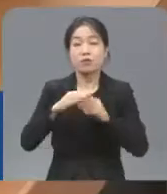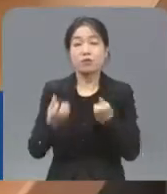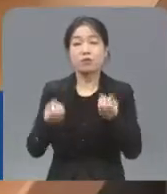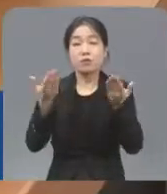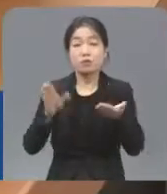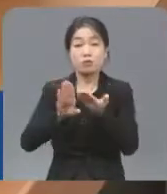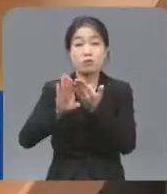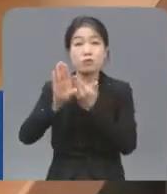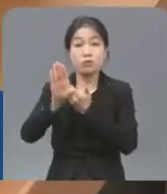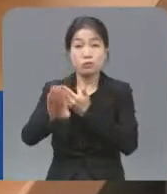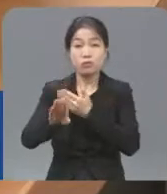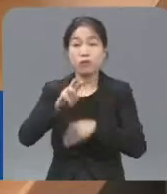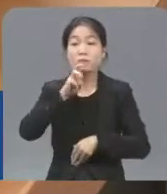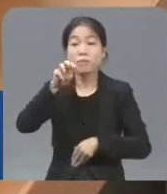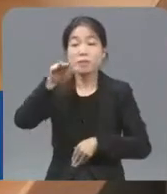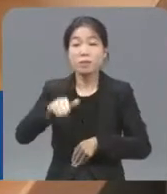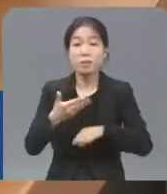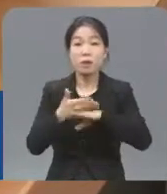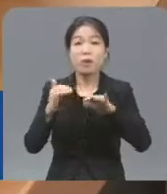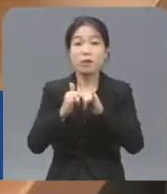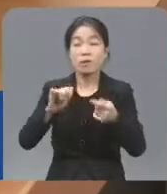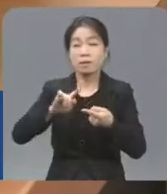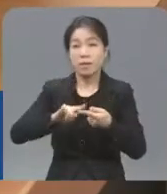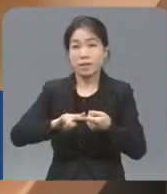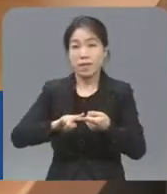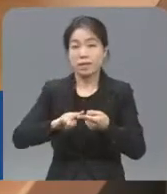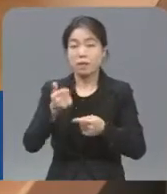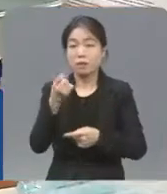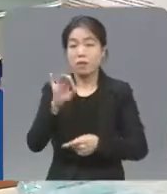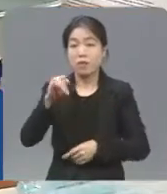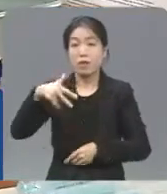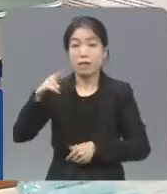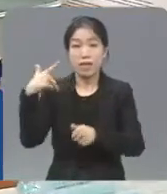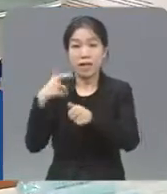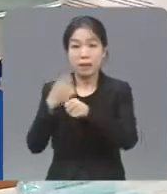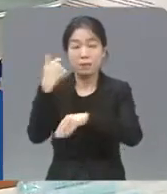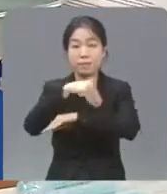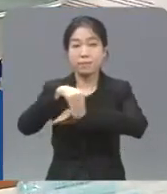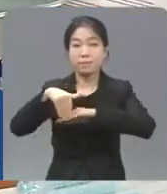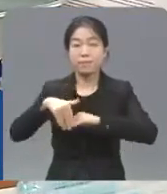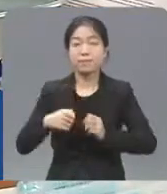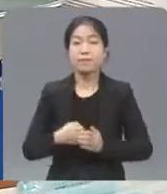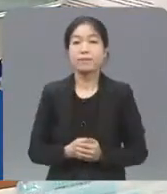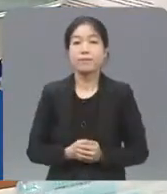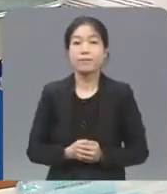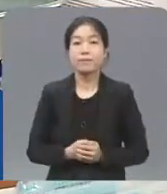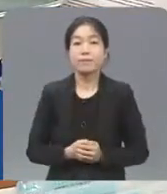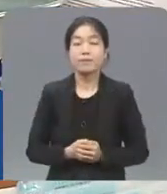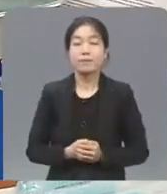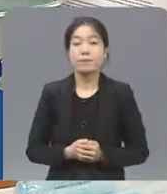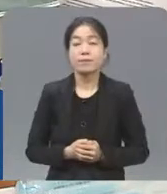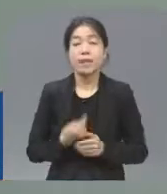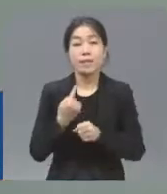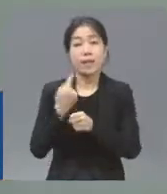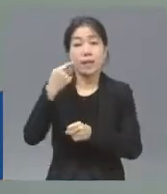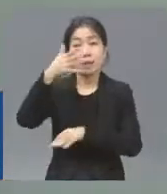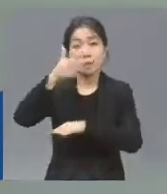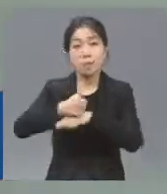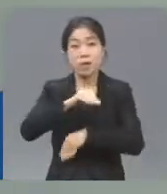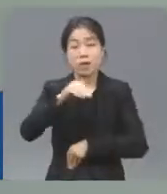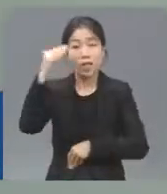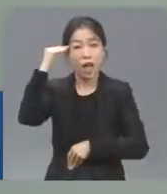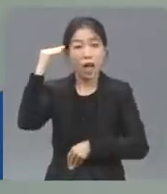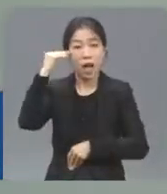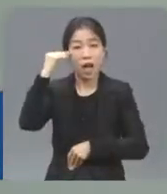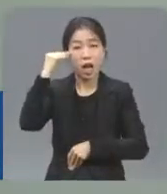연휴 이후 부터는 서른 살 미만의 외국인을 대상으로 화이자 백신을 접종 할 예정입니다 황 상부에는 지난해 말 기준 한국